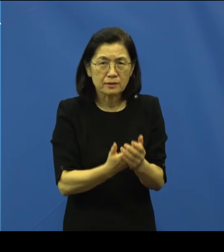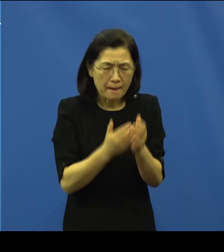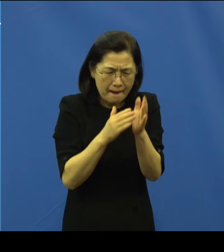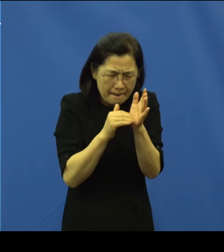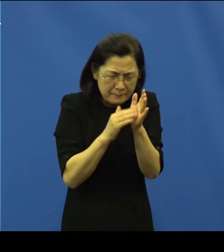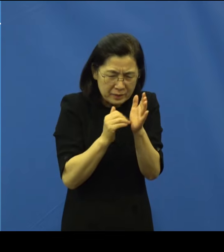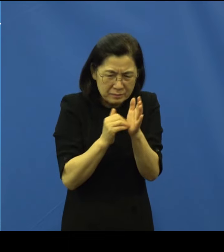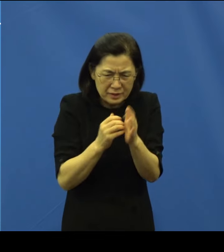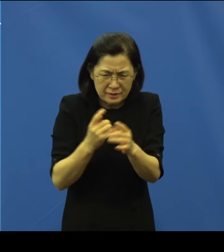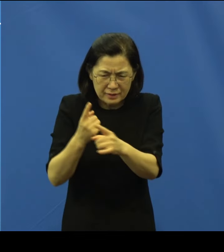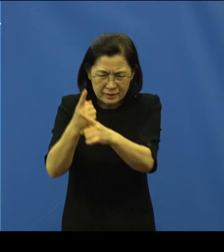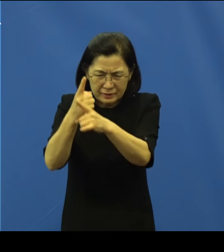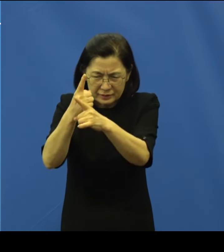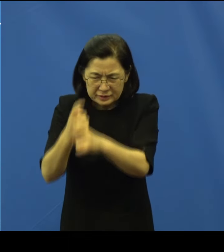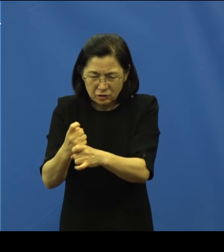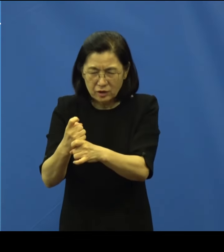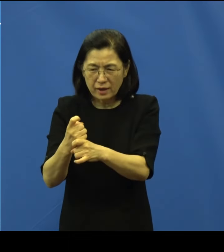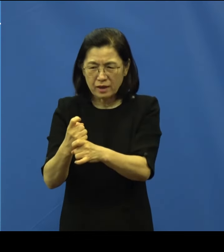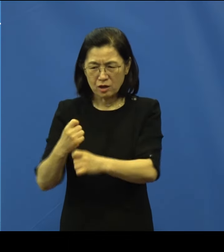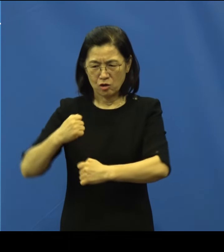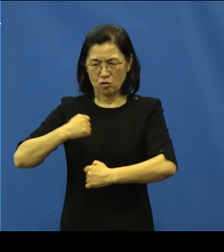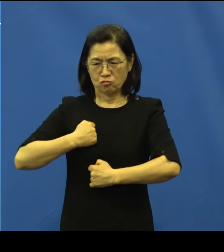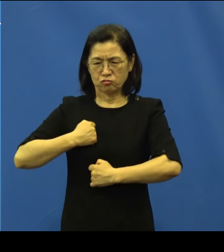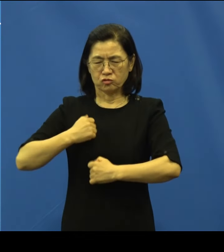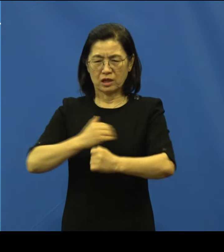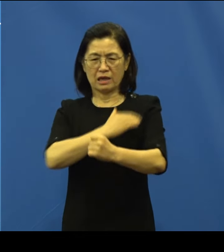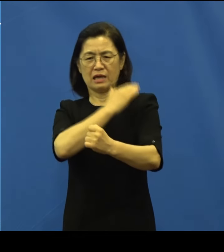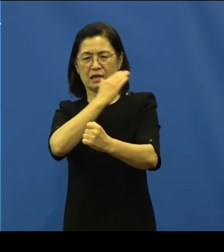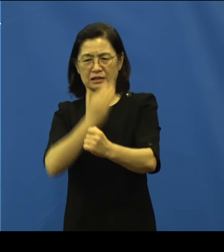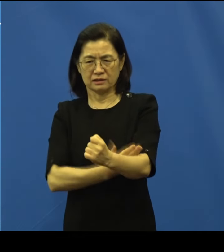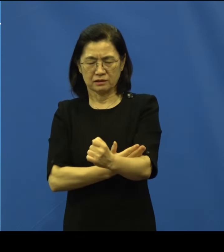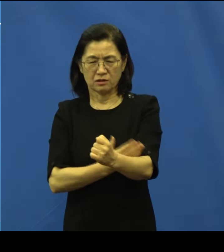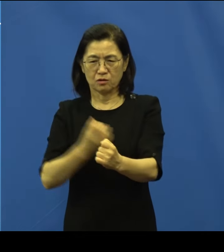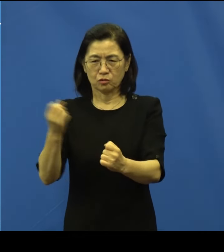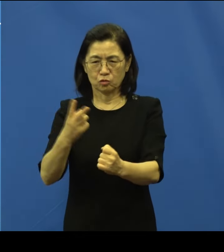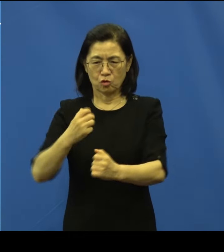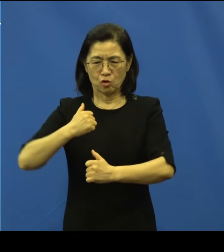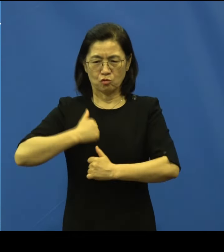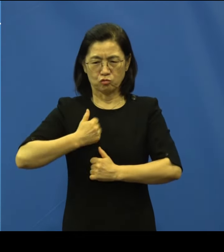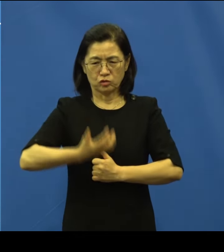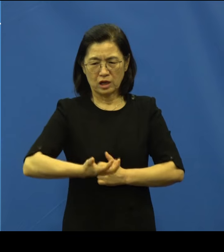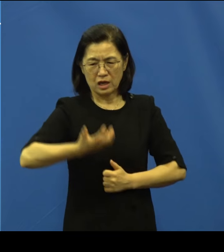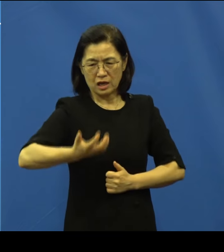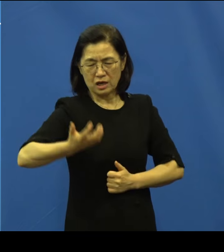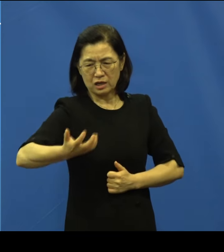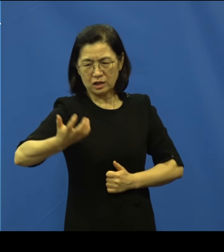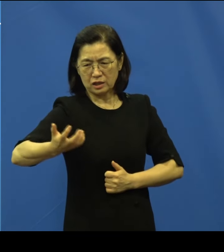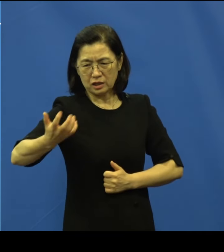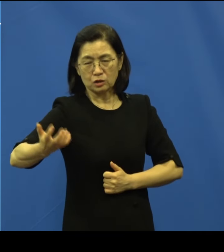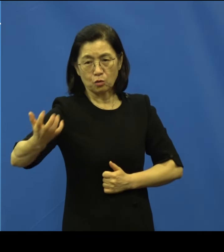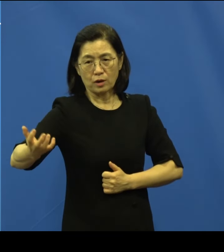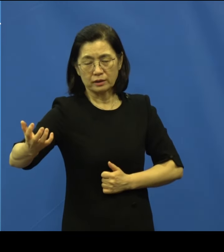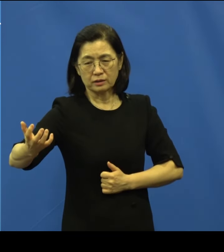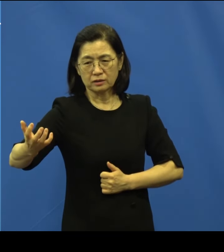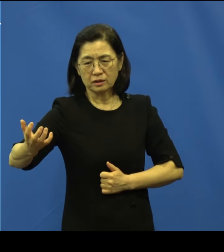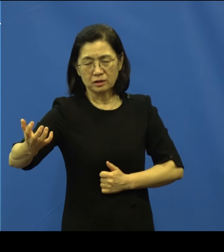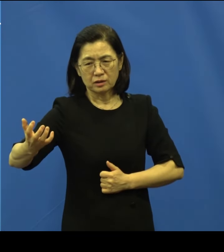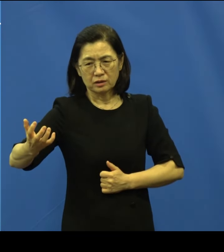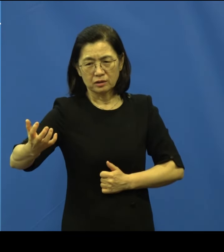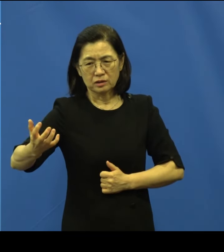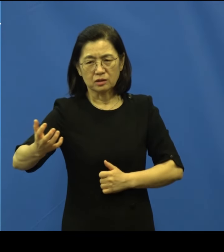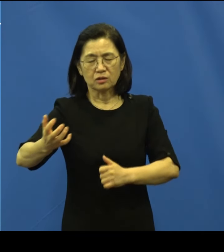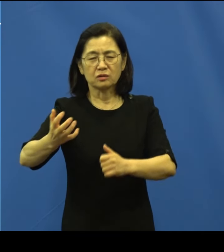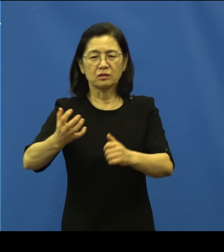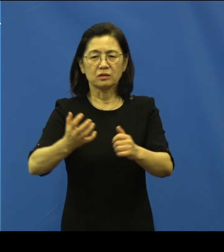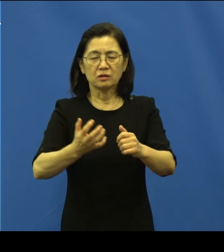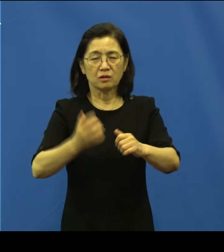그래서 적의 화력, 동향 미리 알고 이동 경로가 어딘지, 어디에 얼마나 많은 군사들을